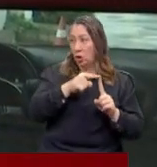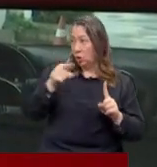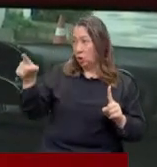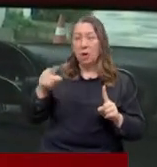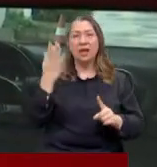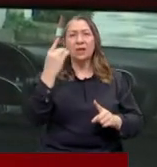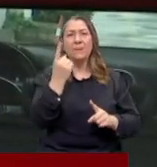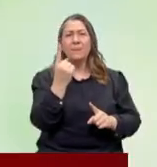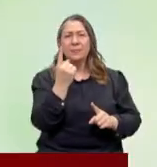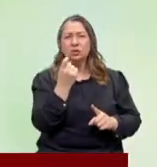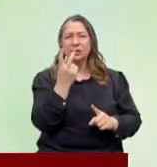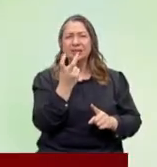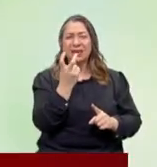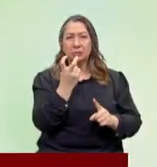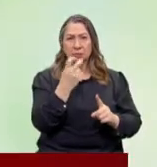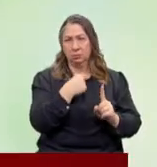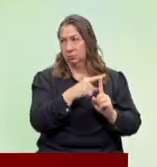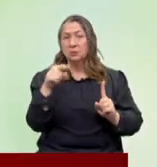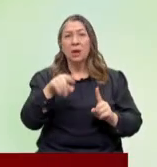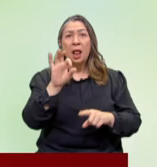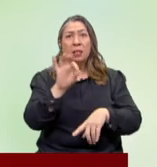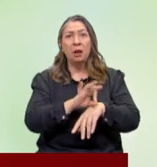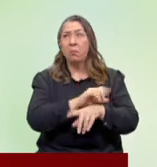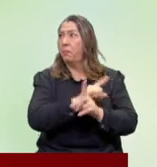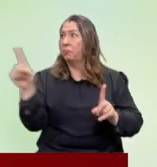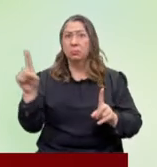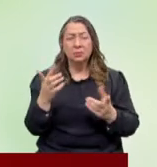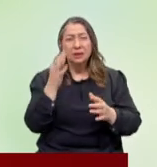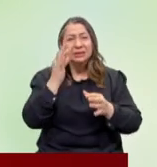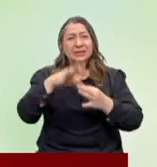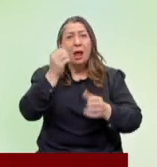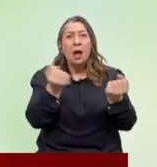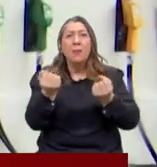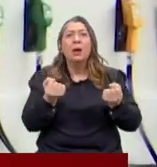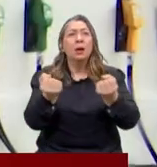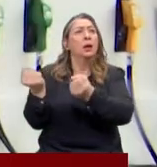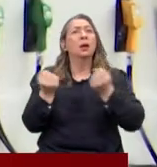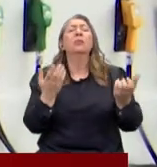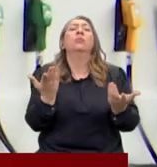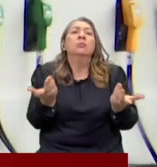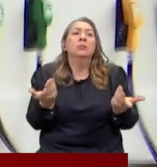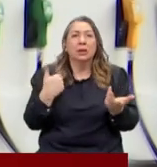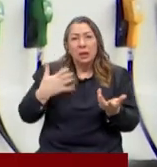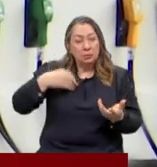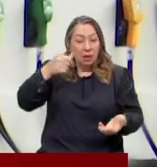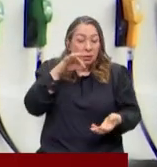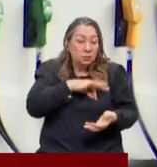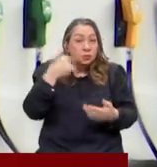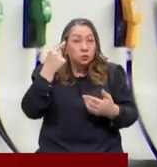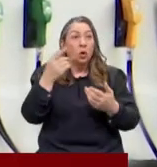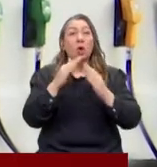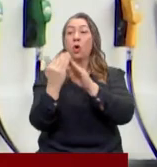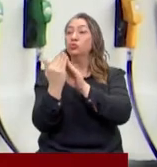eskiden 1,5-2 saatte gelirken şimdi 50 dakikaya düştüm. İnsanlar arabasını kullanamıyor. Çıkmıyor, kesesini düşünüyor. Ya da